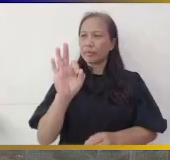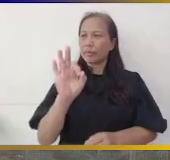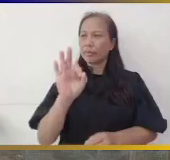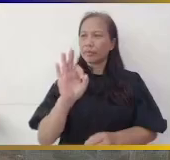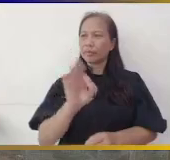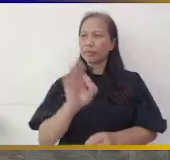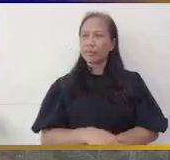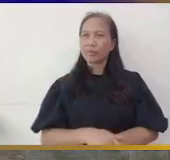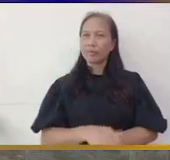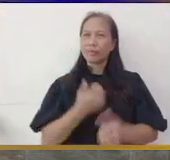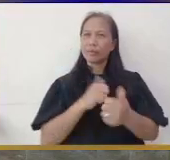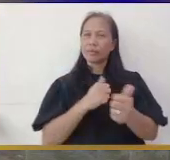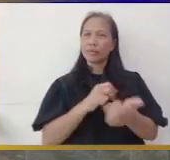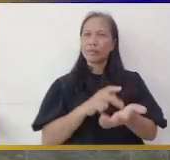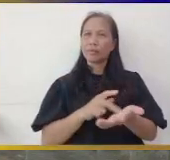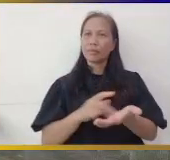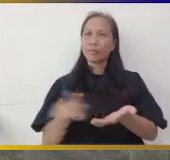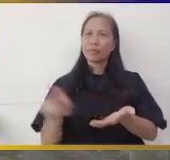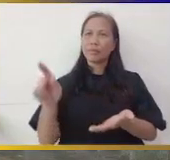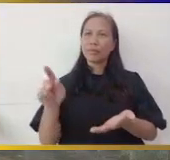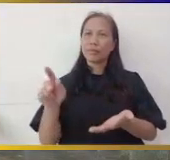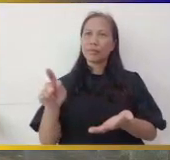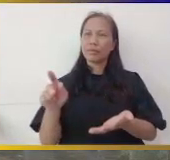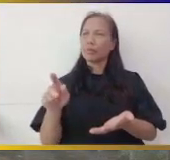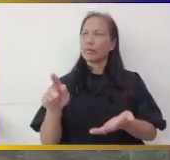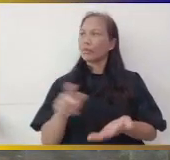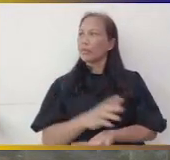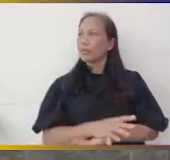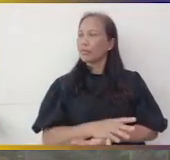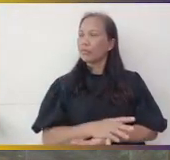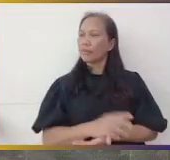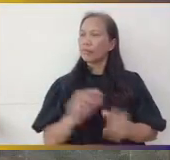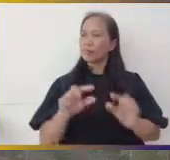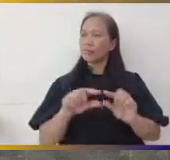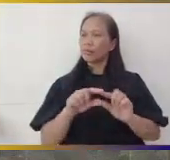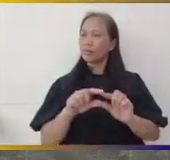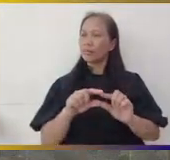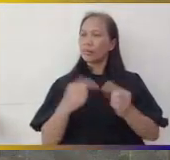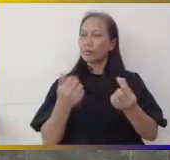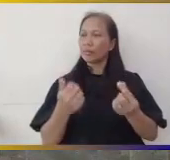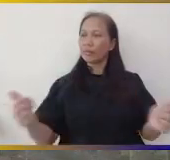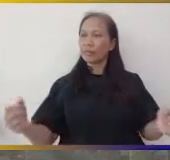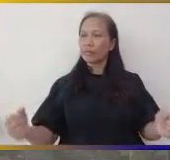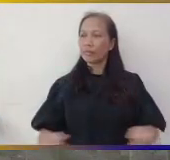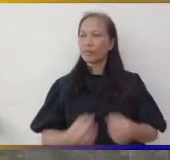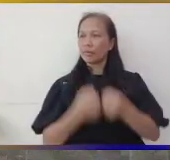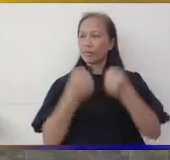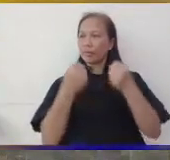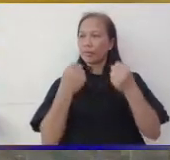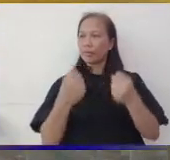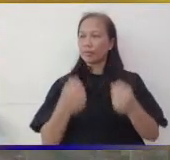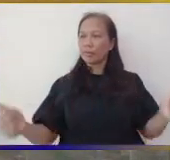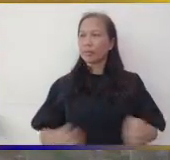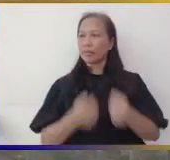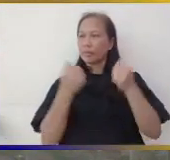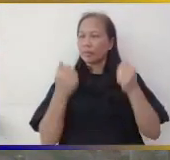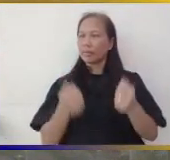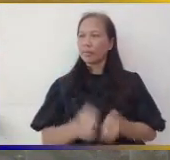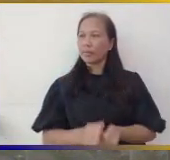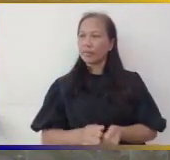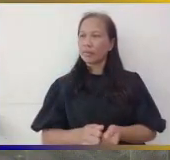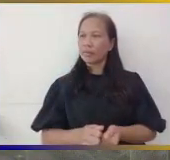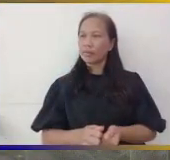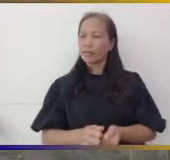apostolic purity and piety mga kapatid he opposed Je openly publicly he